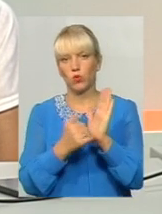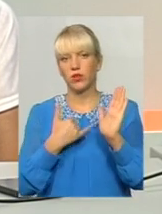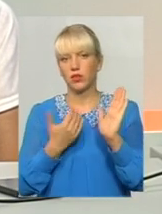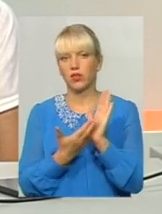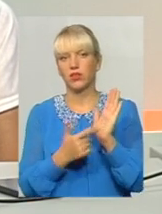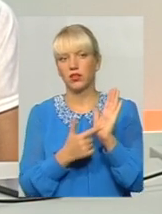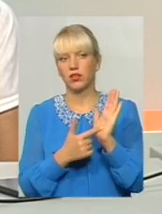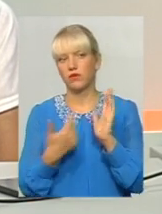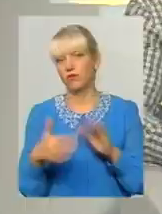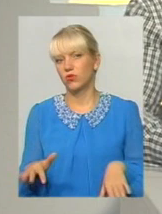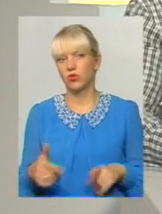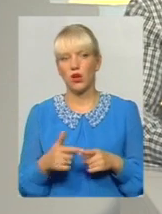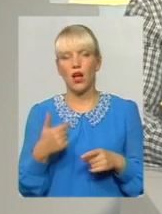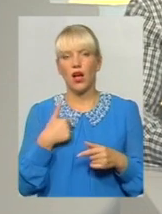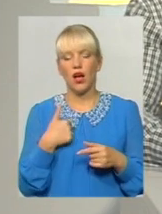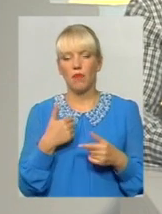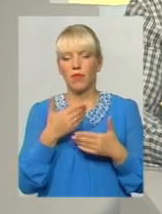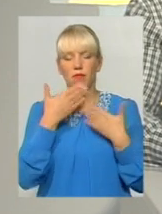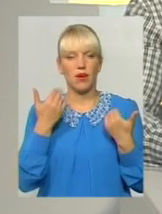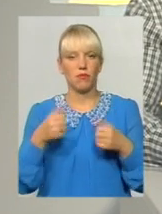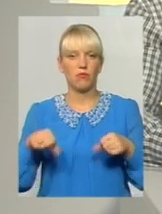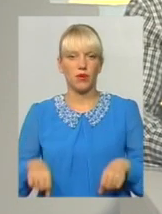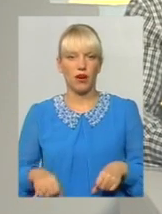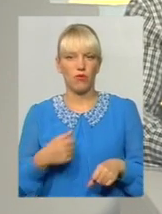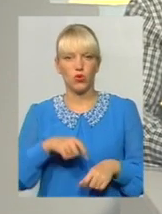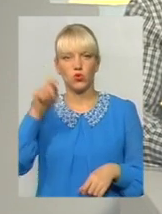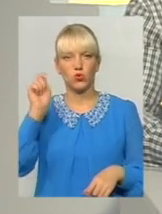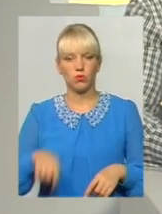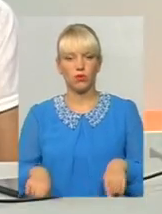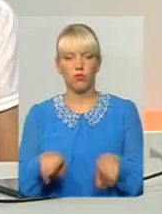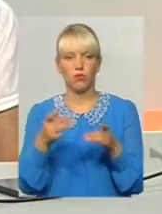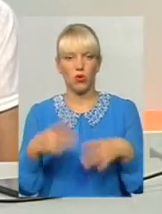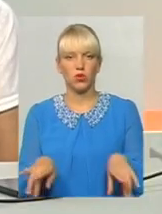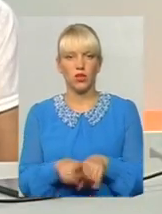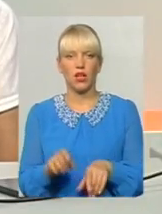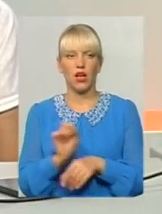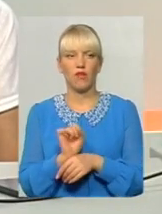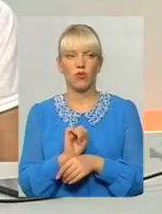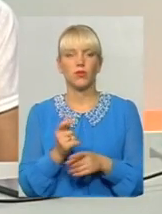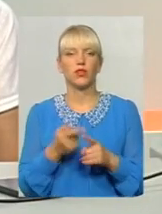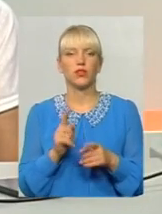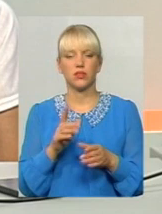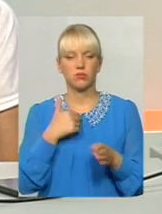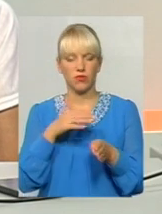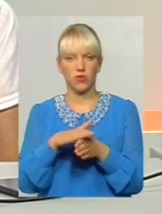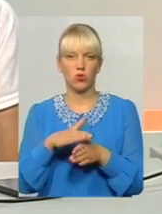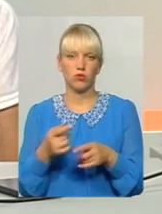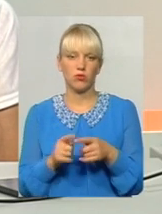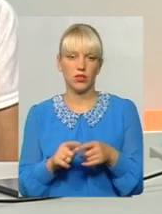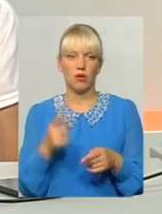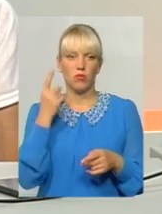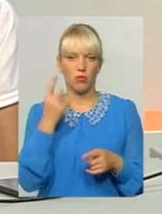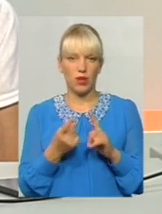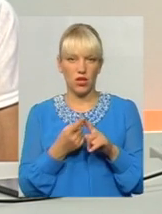території цієї держави. Ми, як патрульна поліція, не маємо права, по-перше, зупиняти просто так автомобіль, є тільки 9 підстав, ми їх дотримуємося. Це